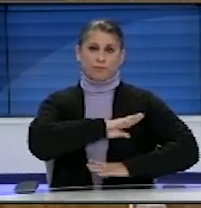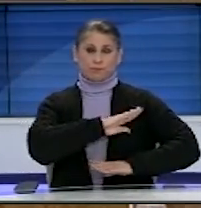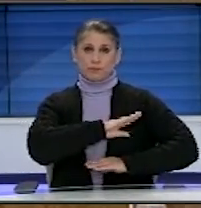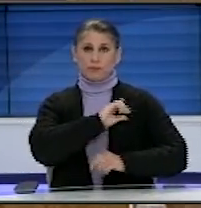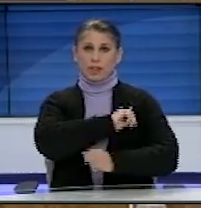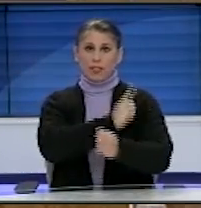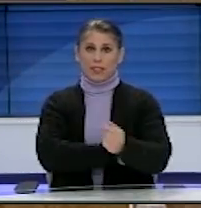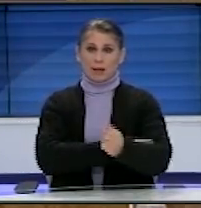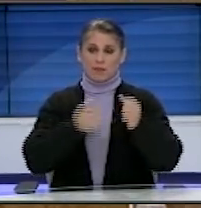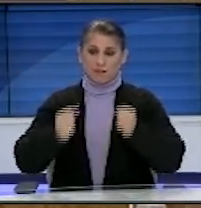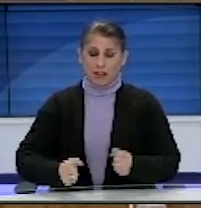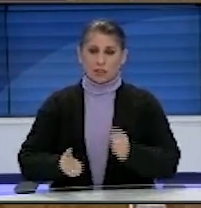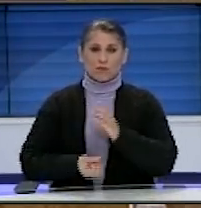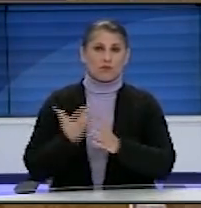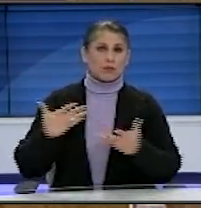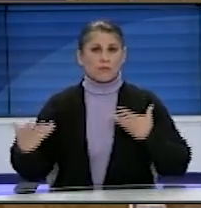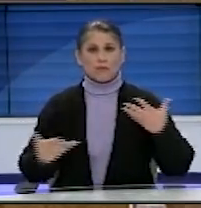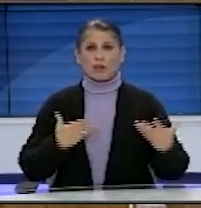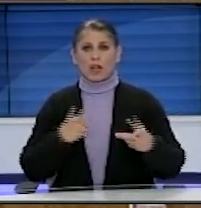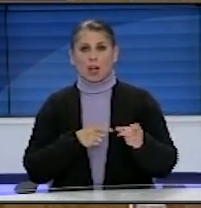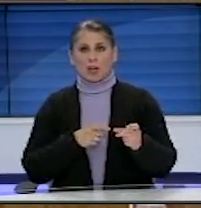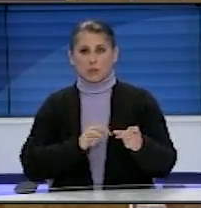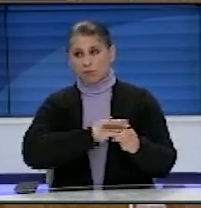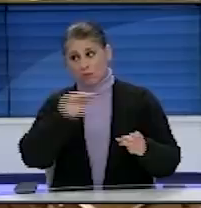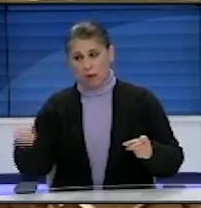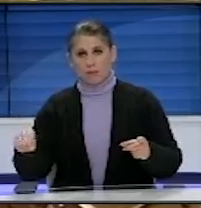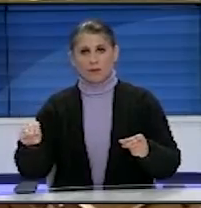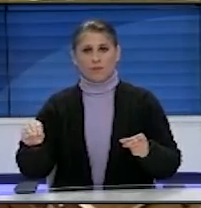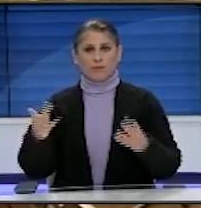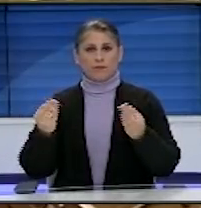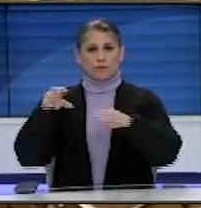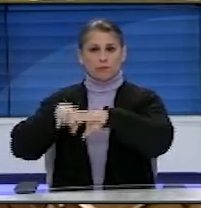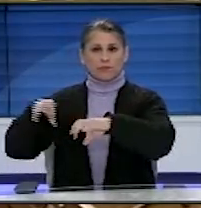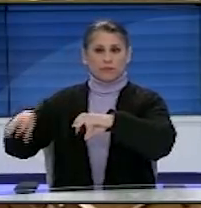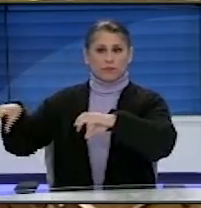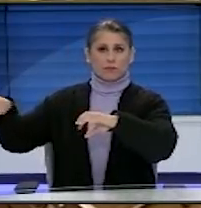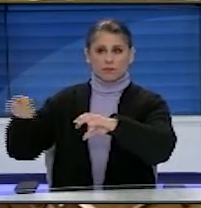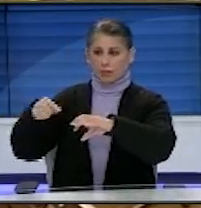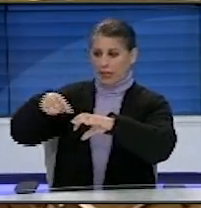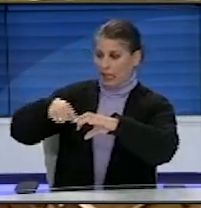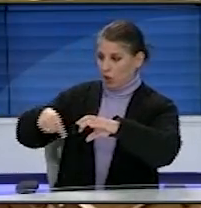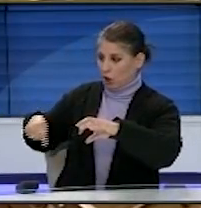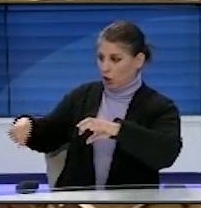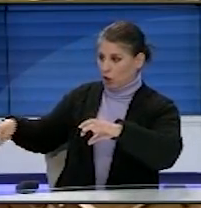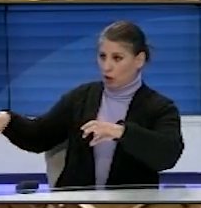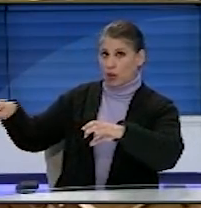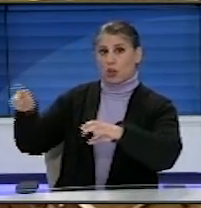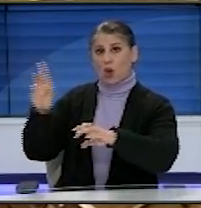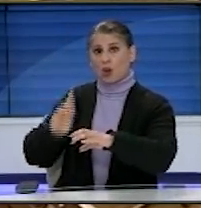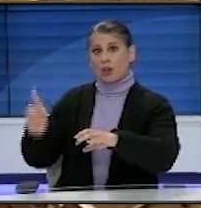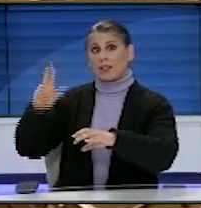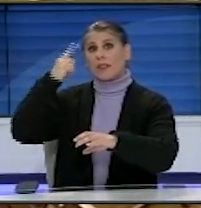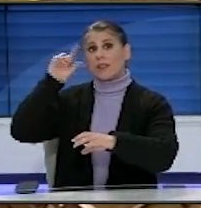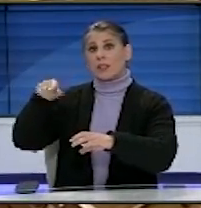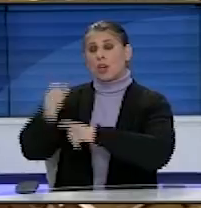στρατιωτικές δυνάμεις, βάσεις, σύγχρονα όπλα εγκαθίσταται σε διάφορα σημεία πέριξ της Ρωσίας? Δεν ξέρετε